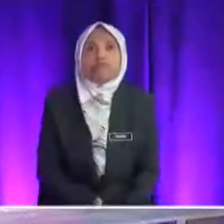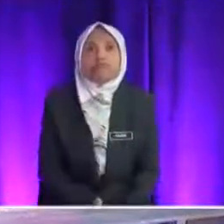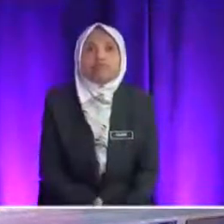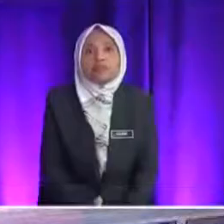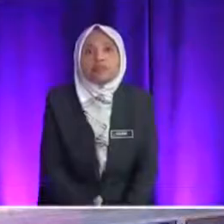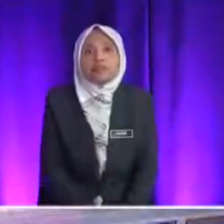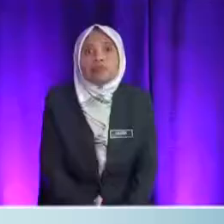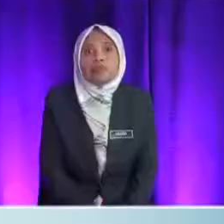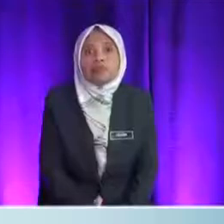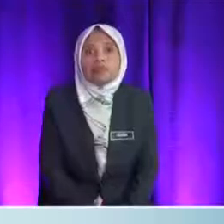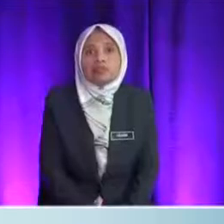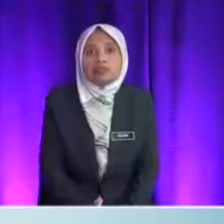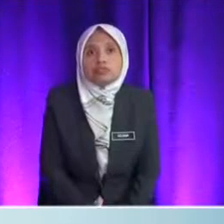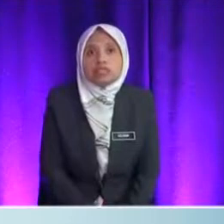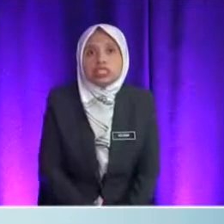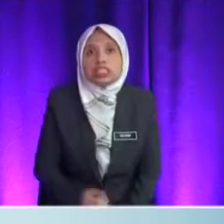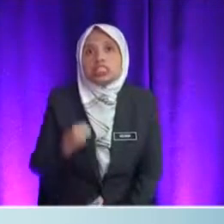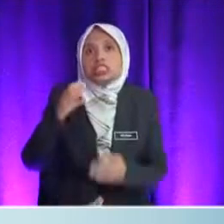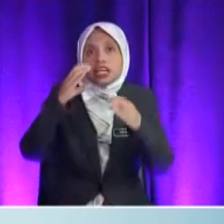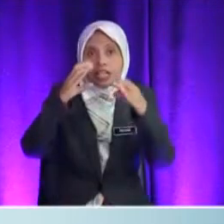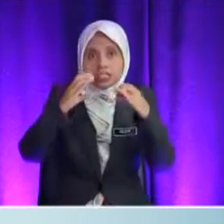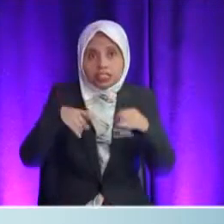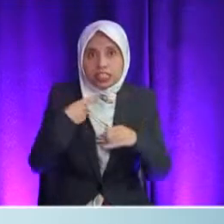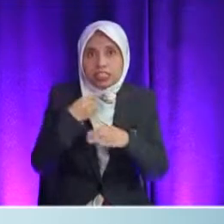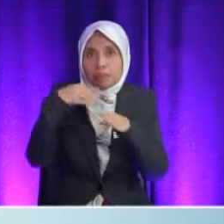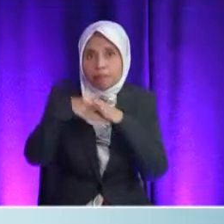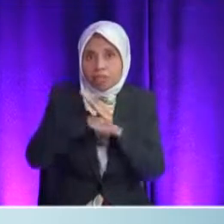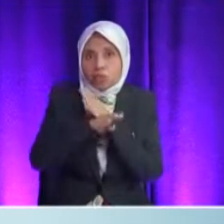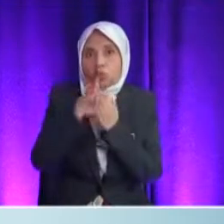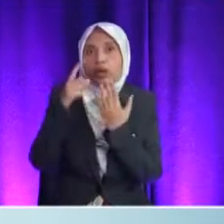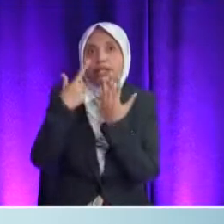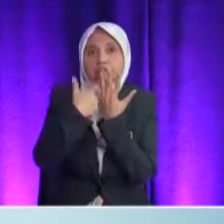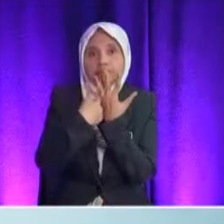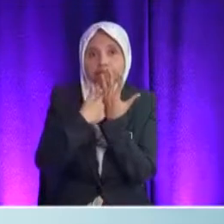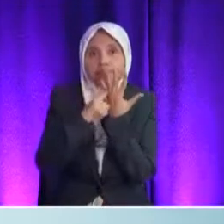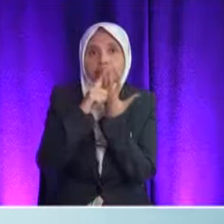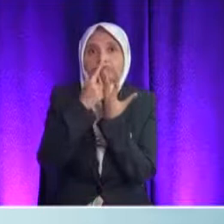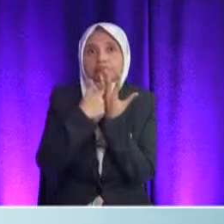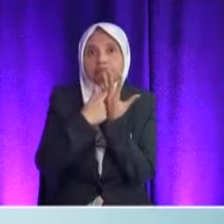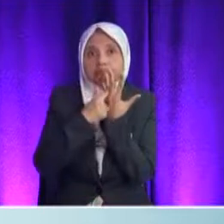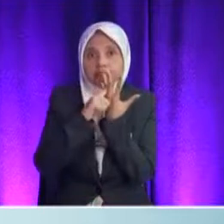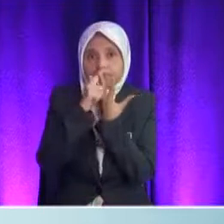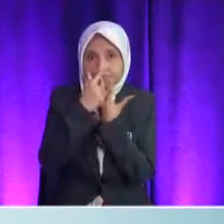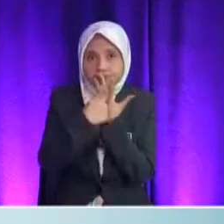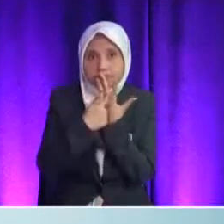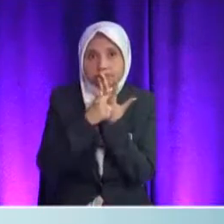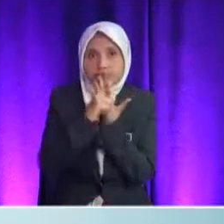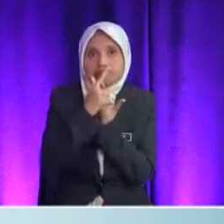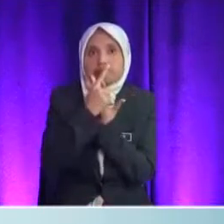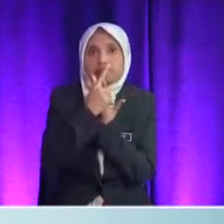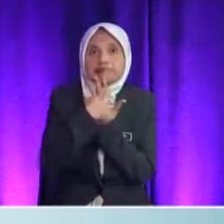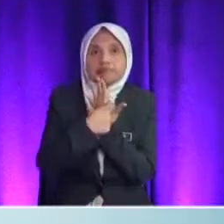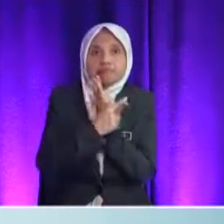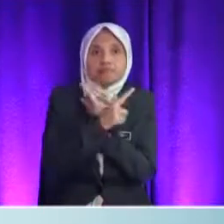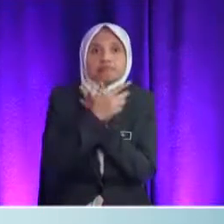pentingnya mencari kita masukkan dan celah Oke fleksibel Sibel ya setiap silakan kita kesentuh fisis